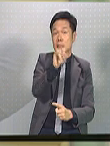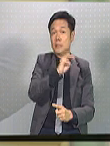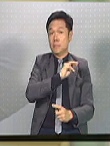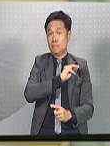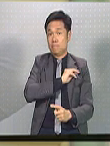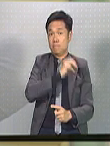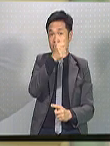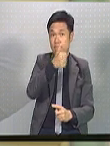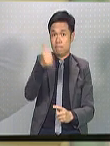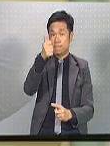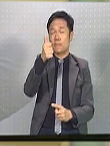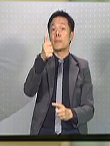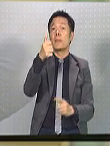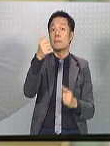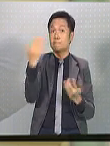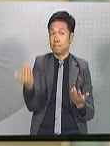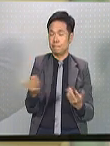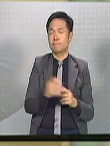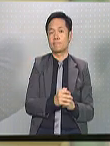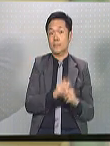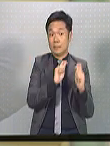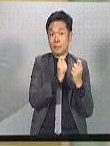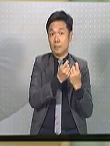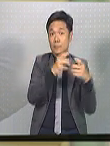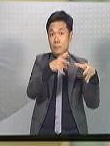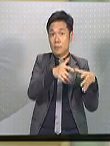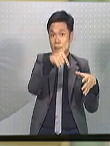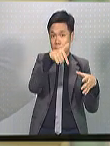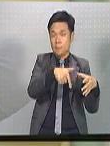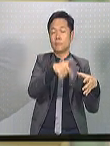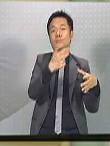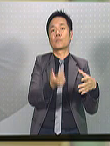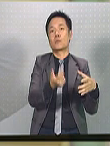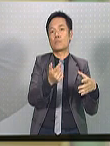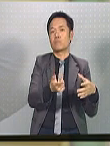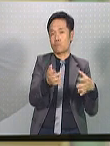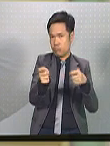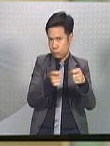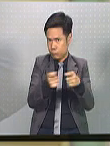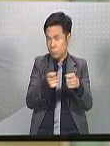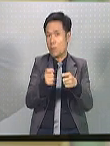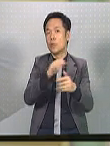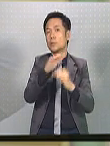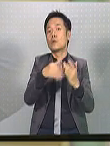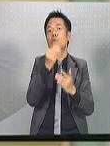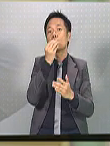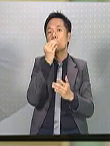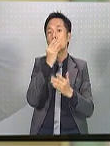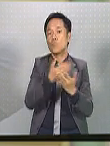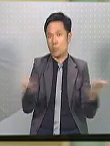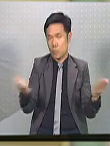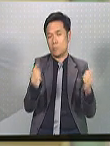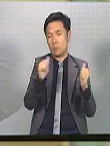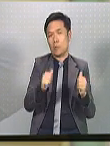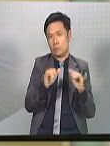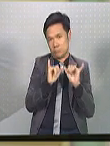Hai yaitu yang bertujuan untuk memastikan bekalan makanan mencukupi dan tidak terputus